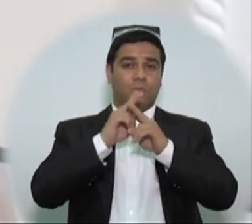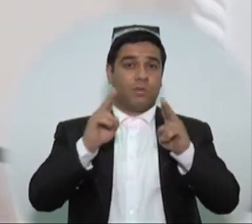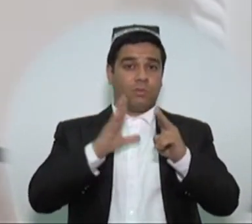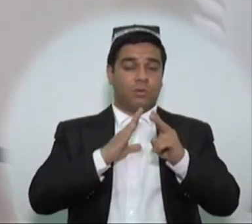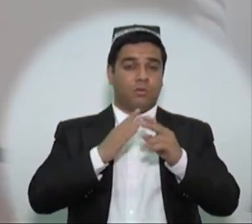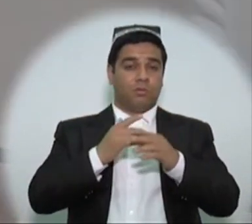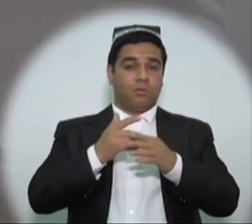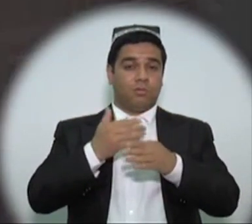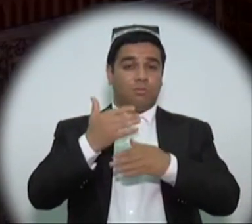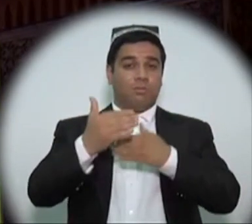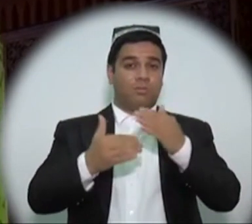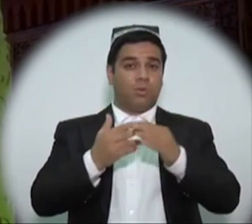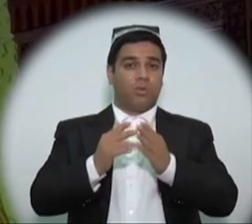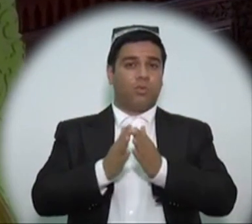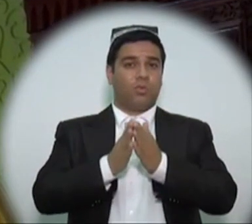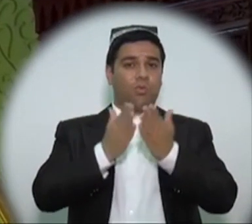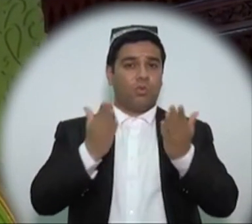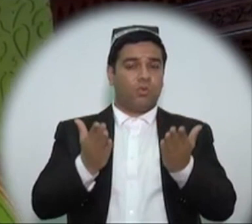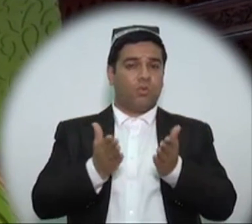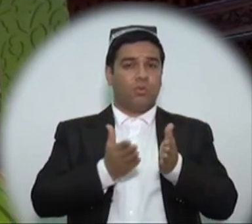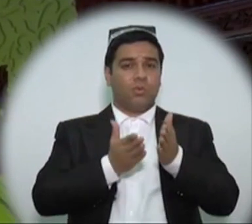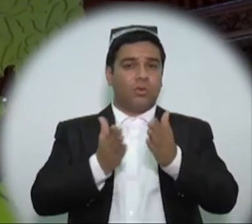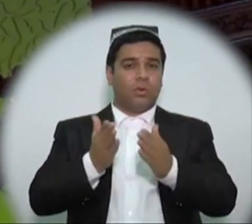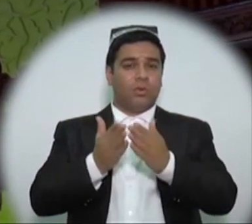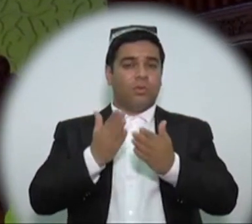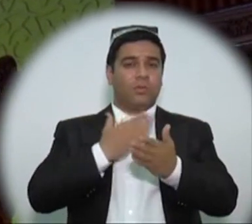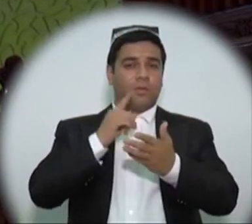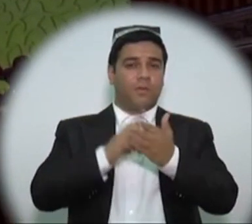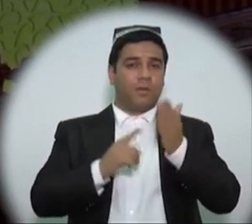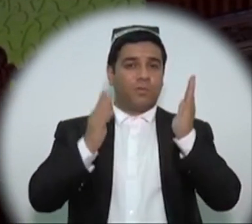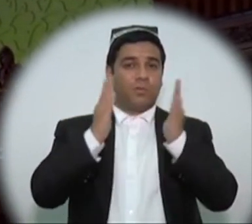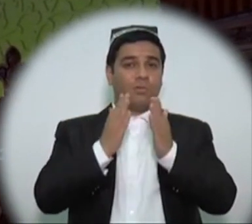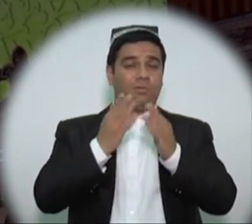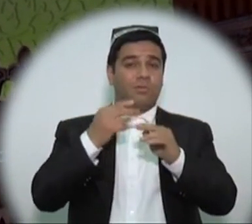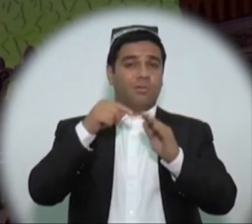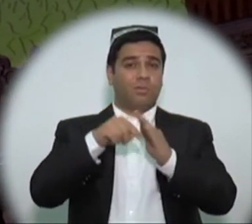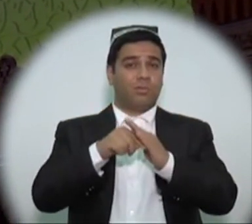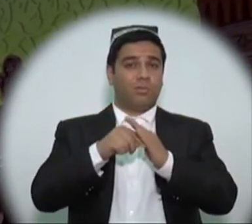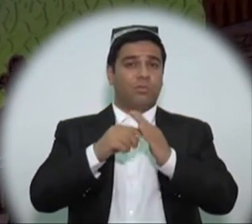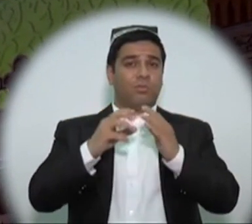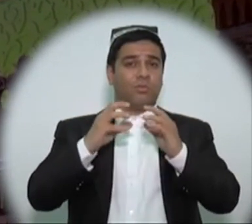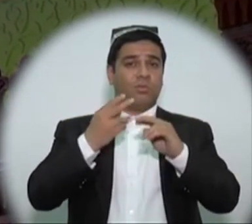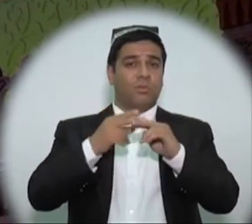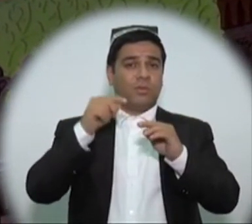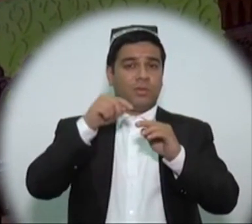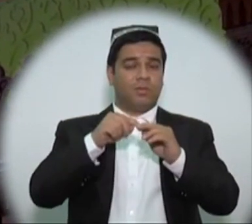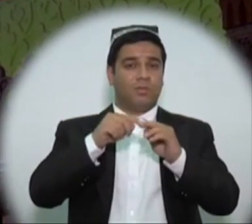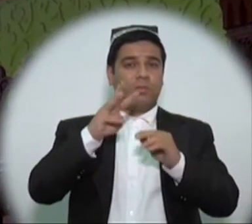ümmetten Kur'an hidayeti, şeriat talimatı esasıda bütün başlık